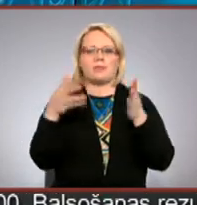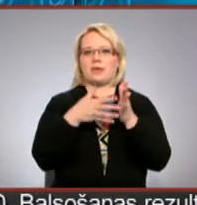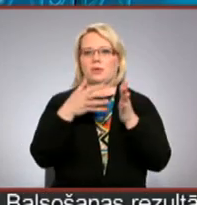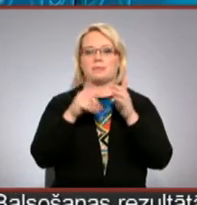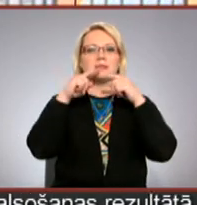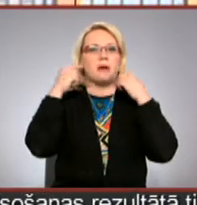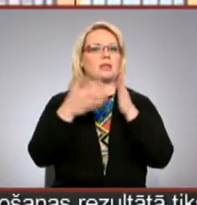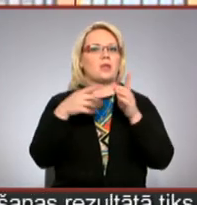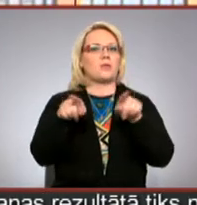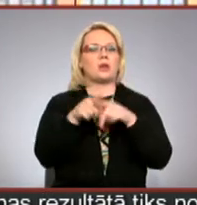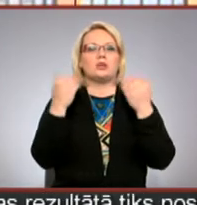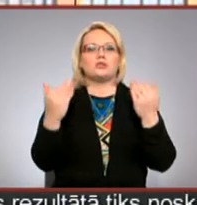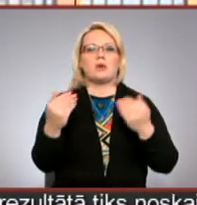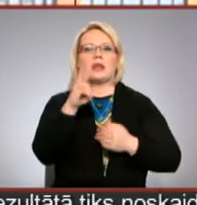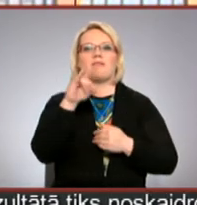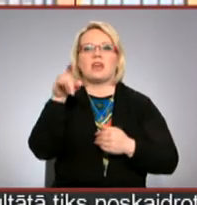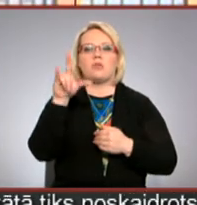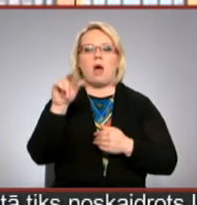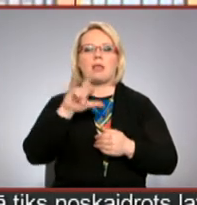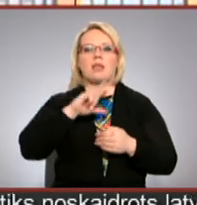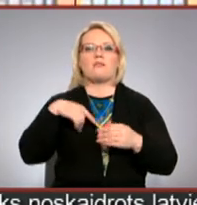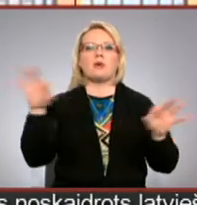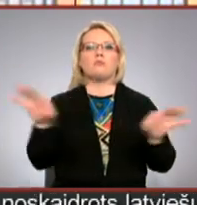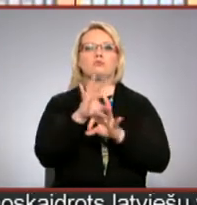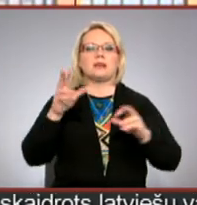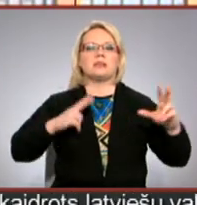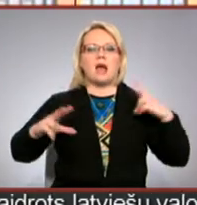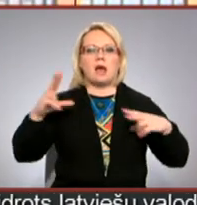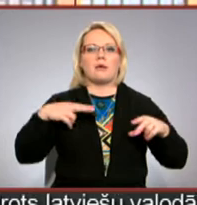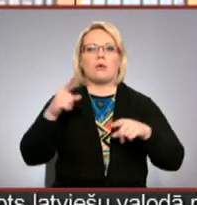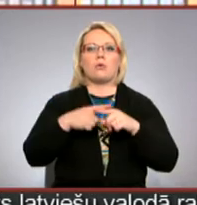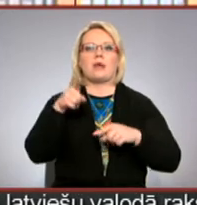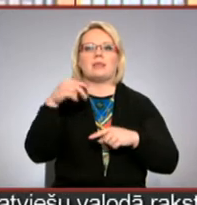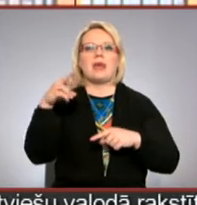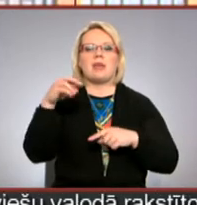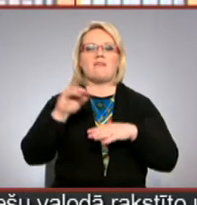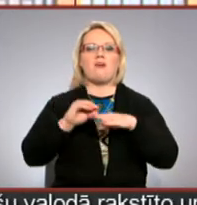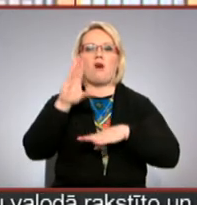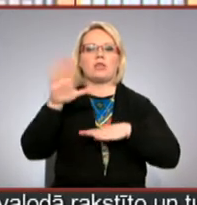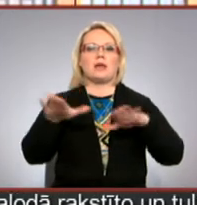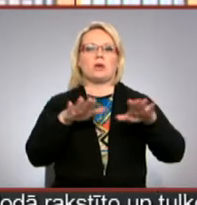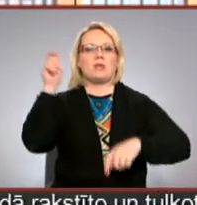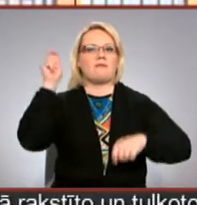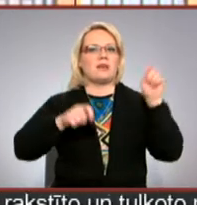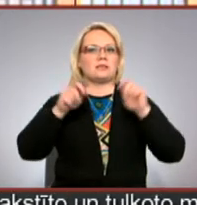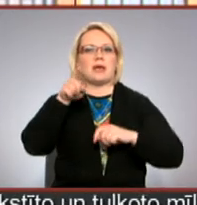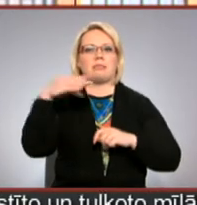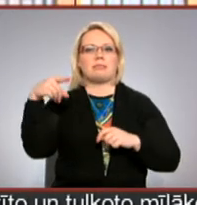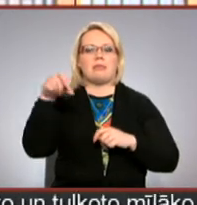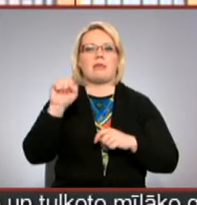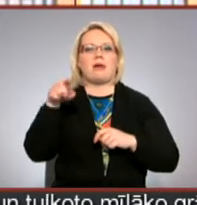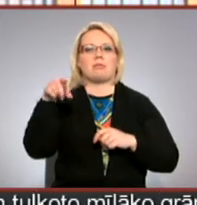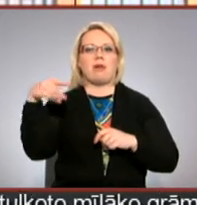Bet smaidu netrūka šodien arī Jāzepa Vītola Latvijas mūzikas akadēmijā, kur Borisa un Ināra Stetereo fonda rīkotā festivāla Teta Tet